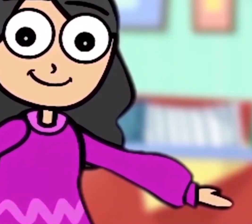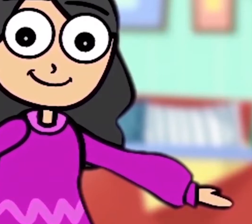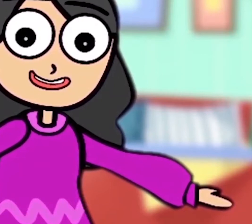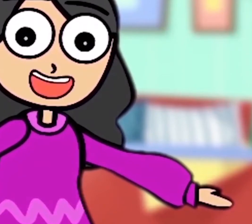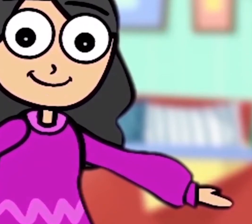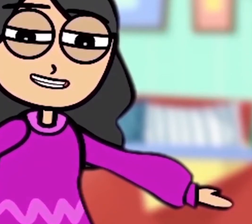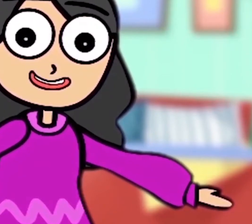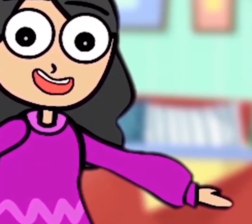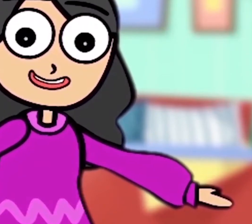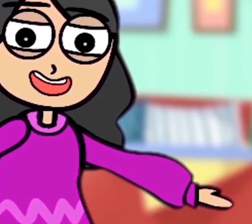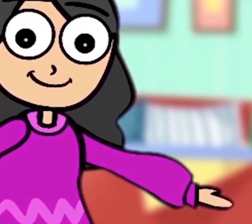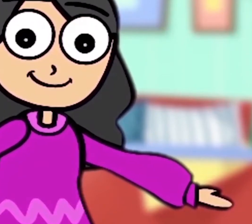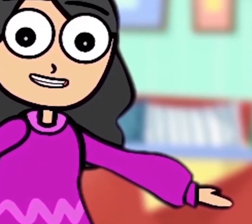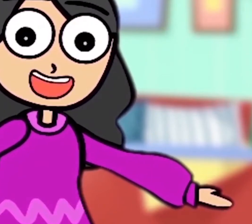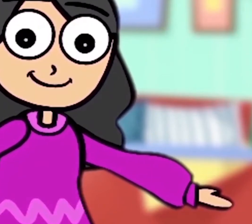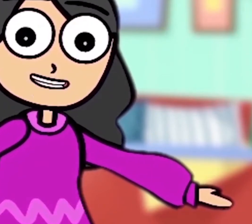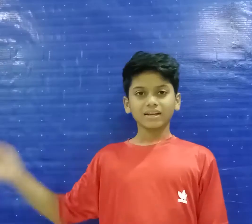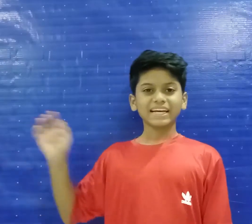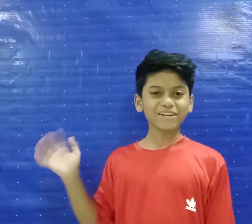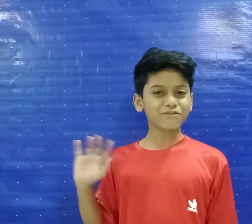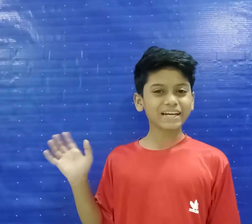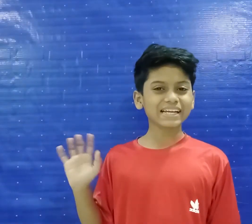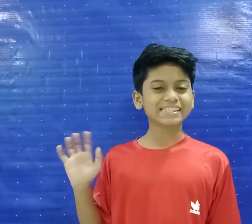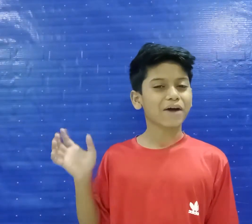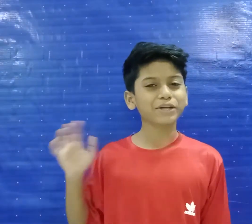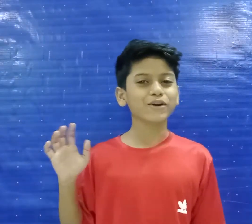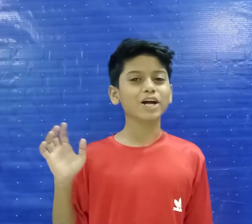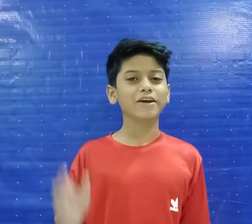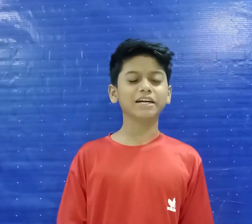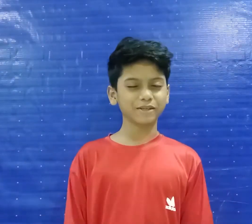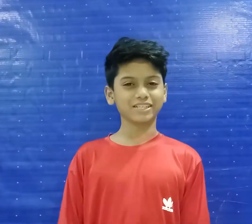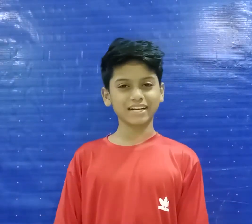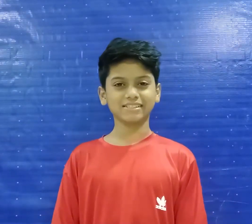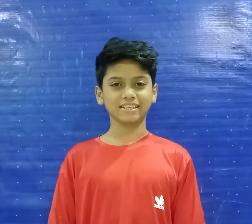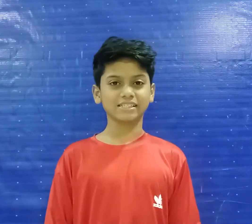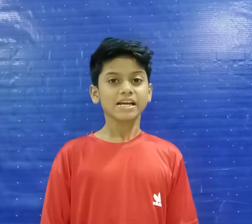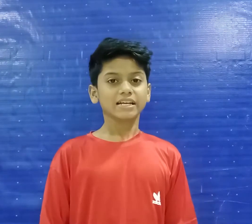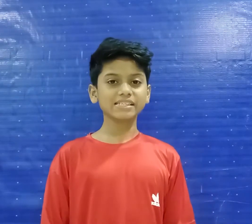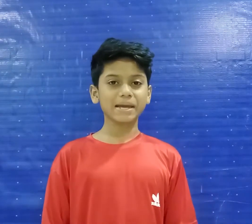The joy of the Lord and I thirst more, and the